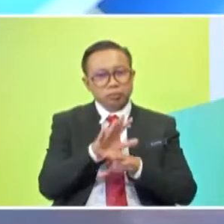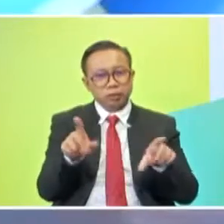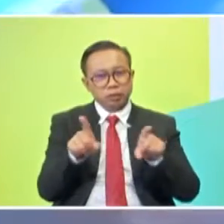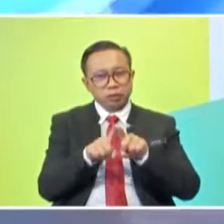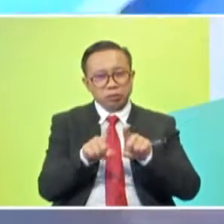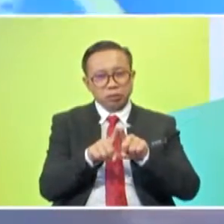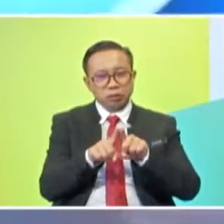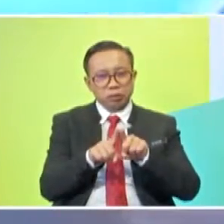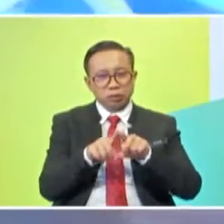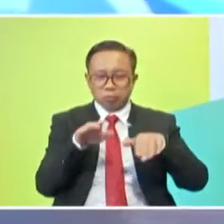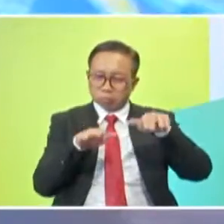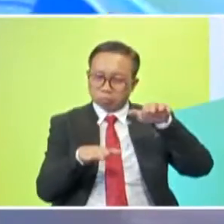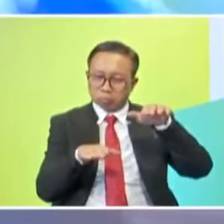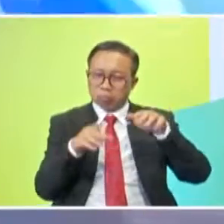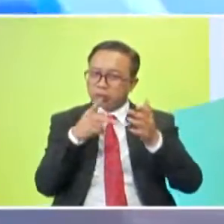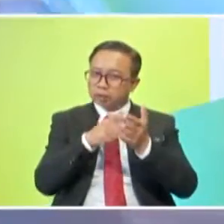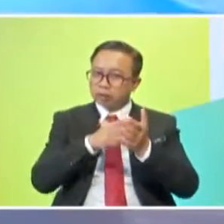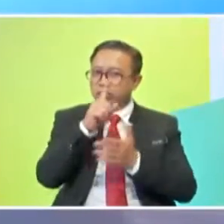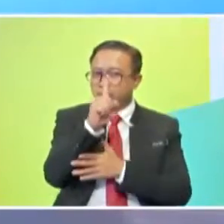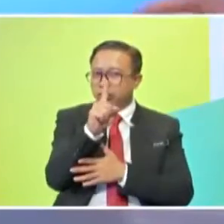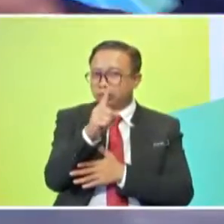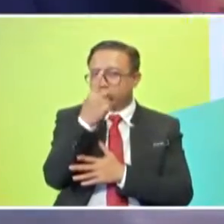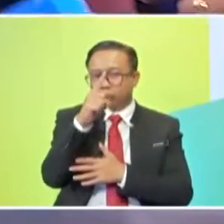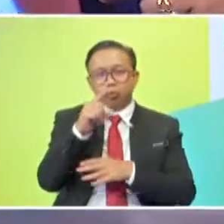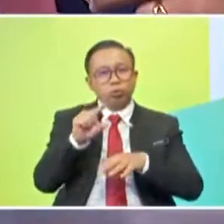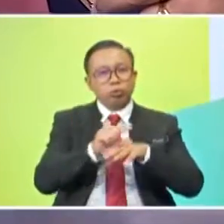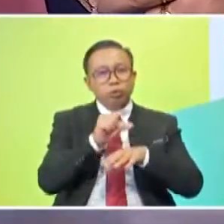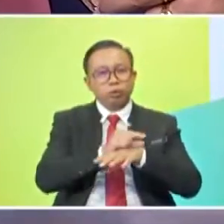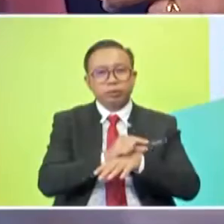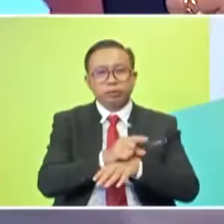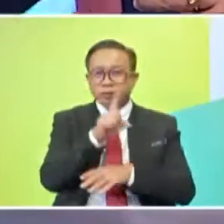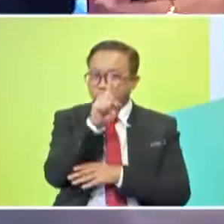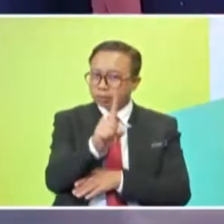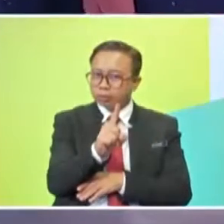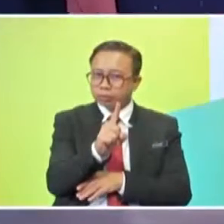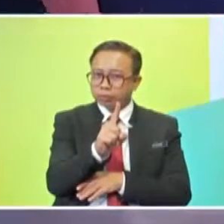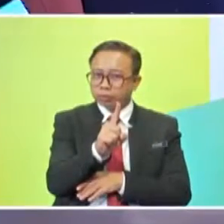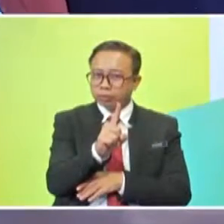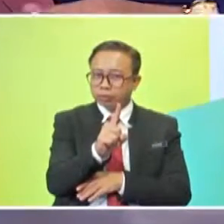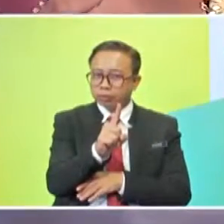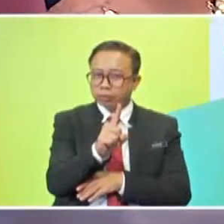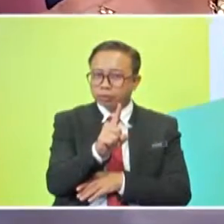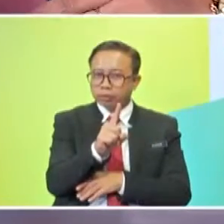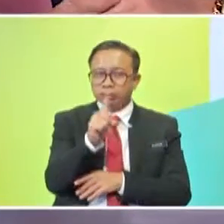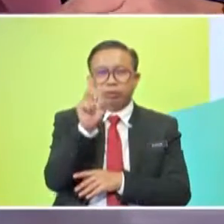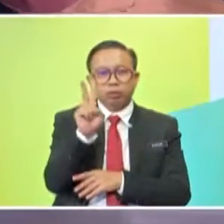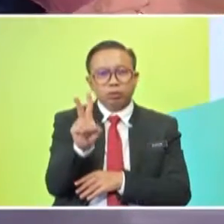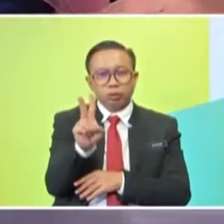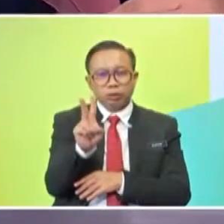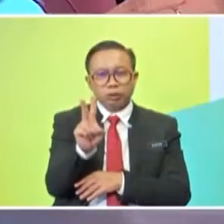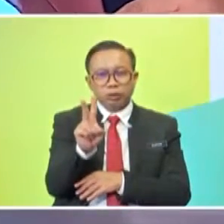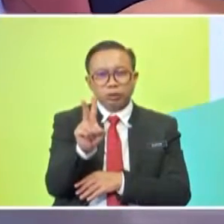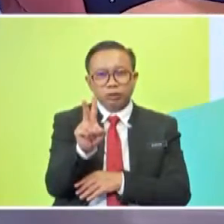kita kira satu persatu berapa yang perlu kita gunakan satu inilah tidak Oke dumeh